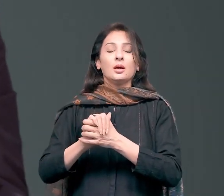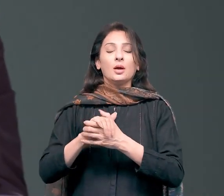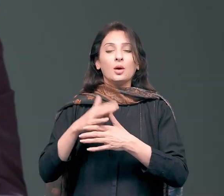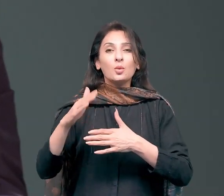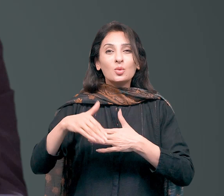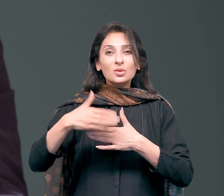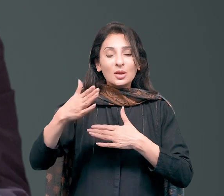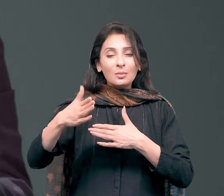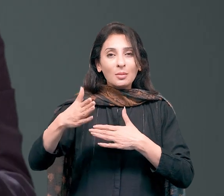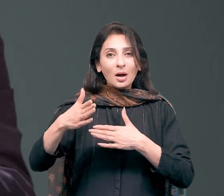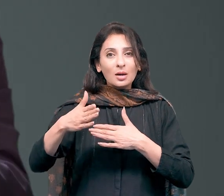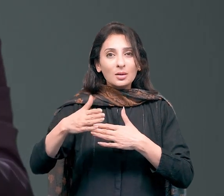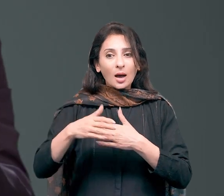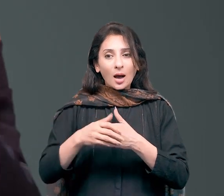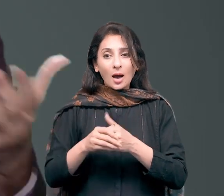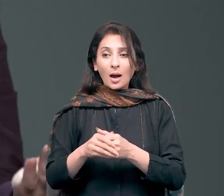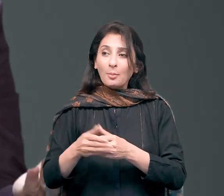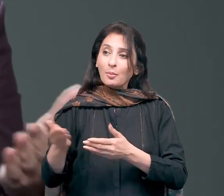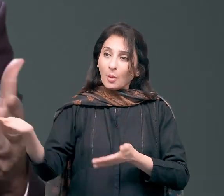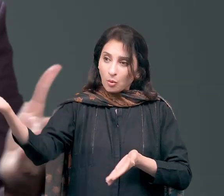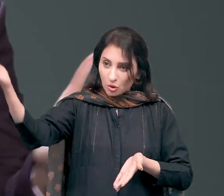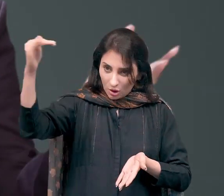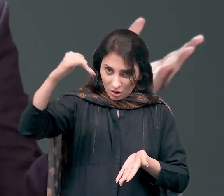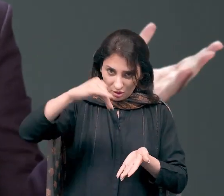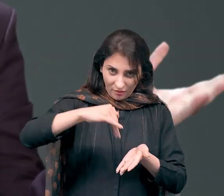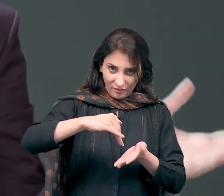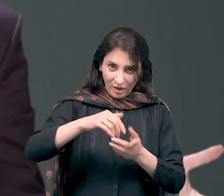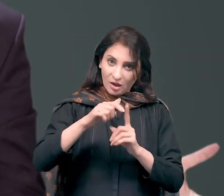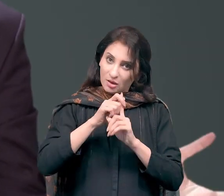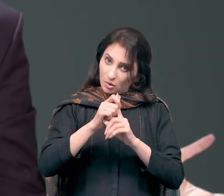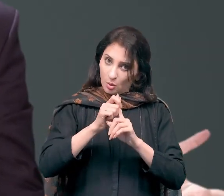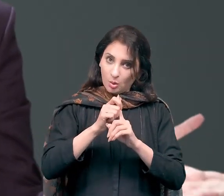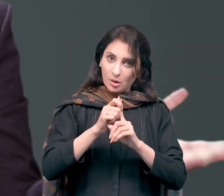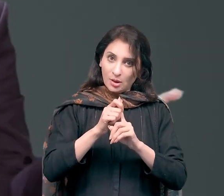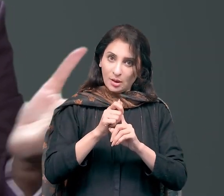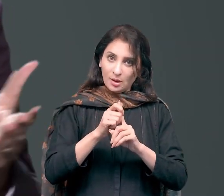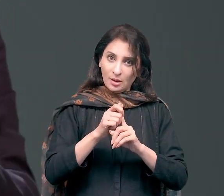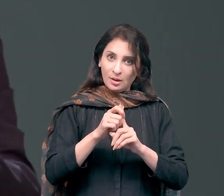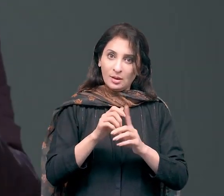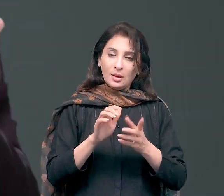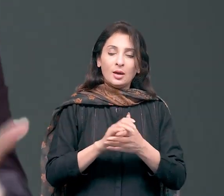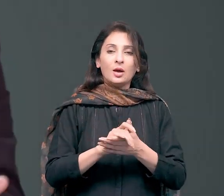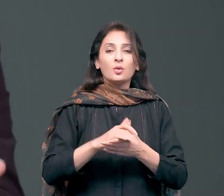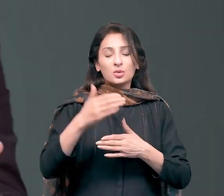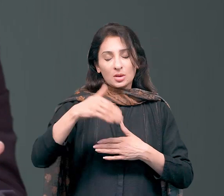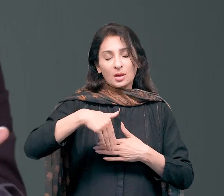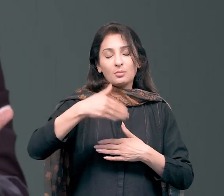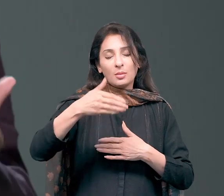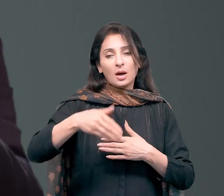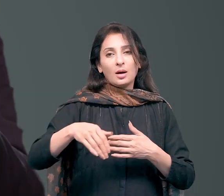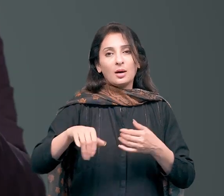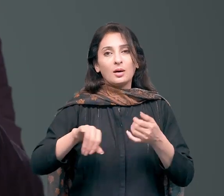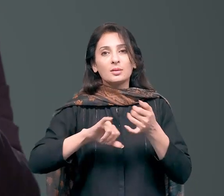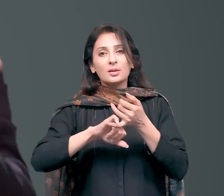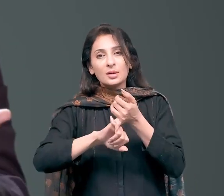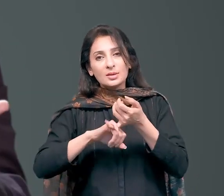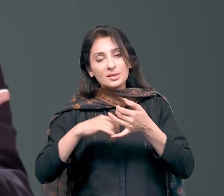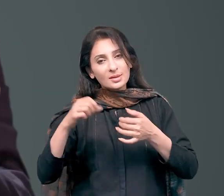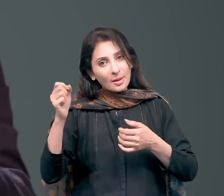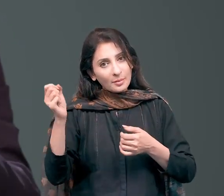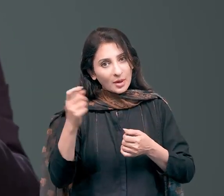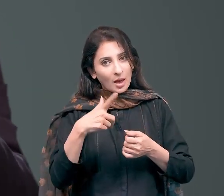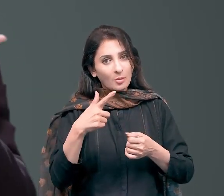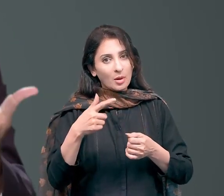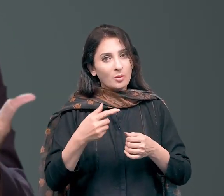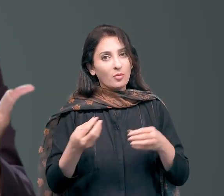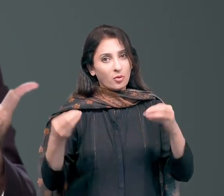چیت جاری رکھے ہوئے تھے کہ آپ آئیے، یہ میدان کھلا نہ چھوڑیں اور یہ آپ کو نقصان پہنچے گا. تو جناح نے بھی